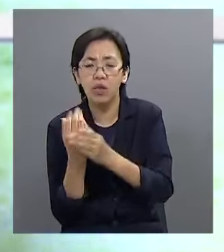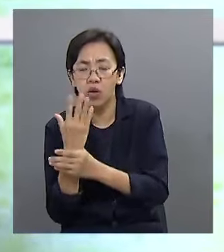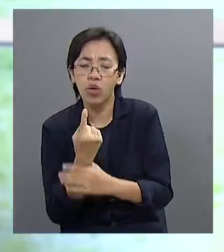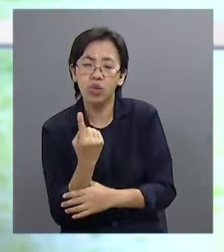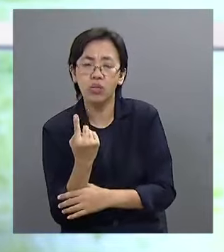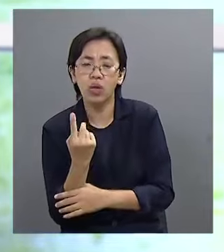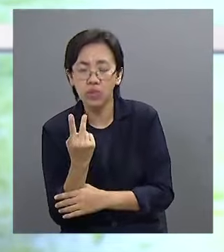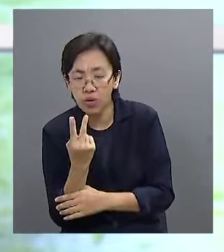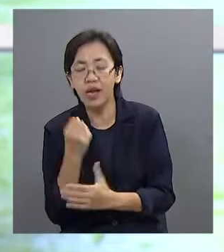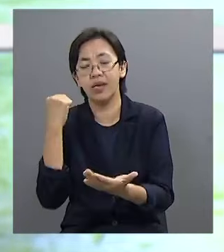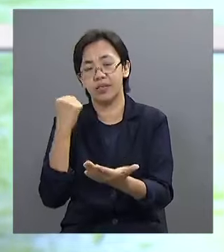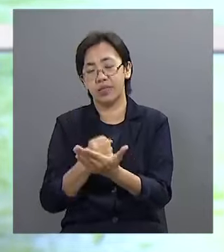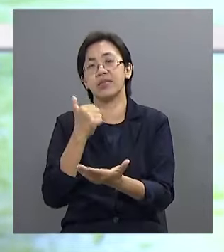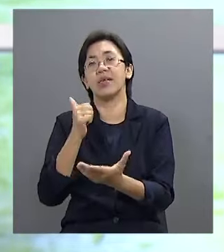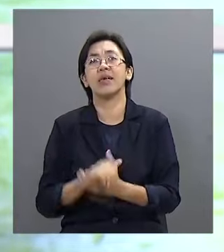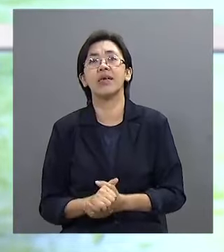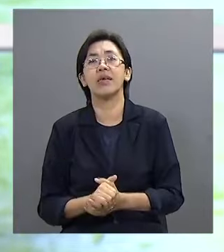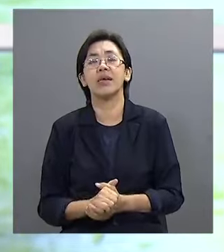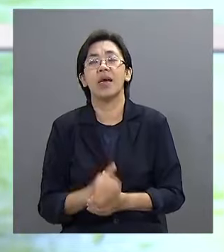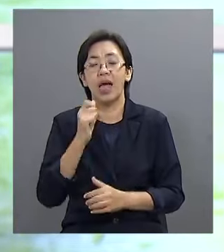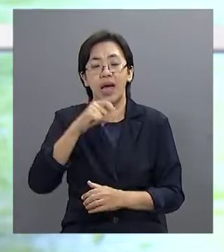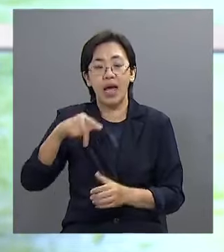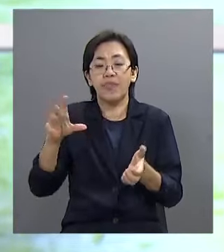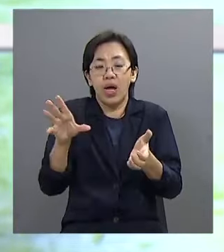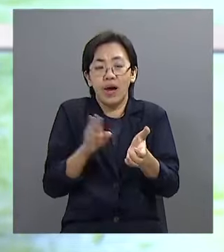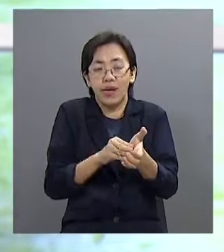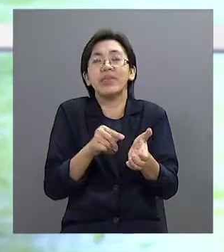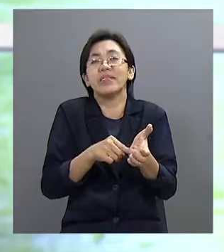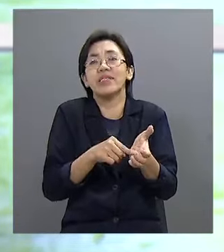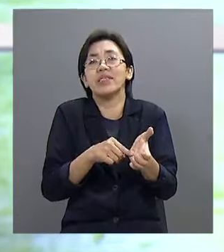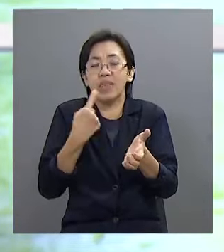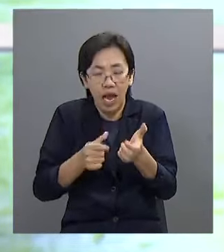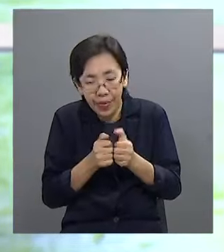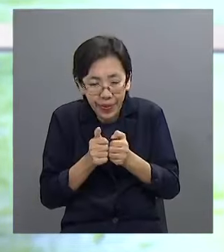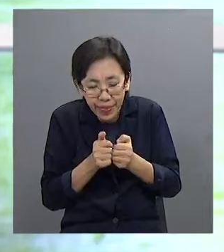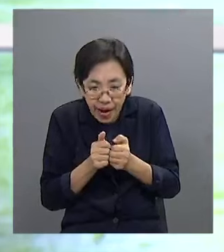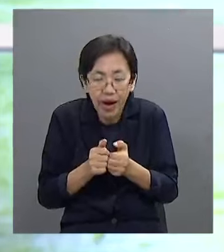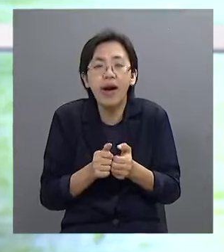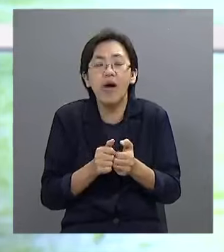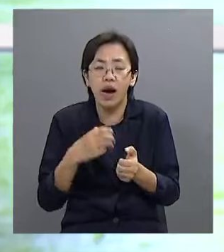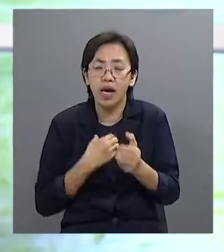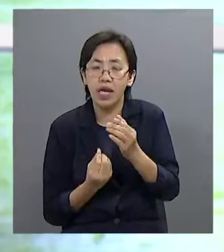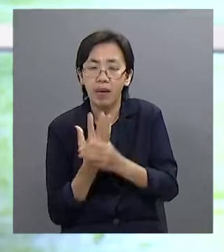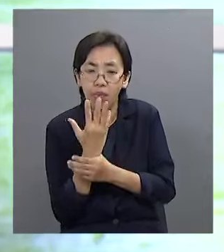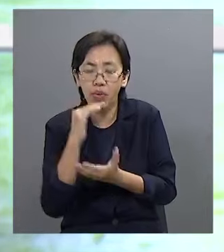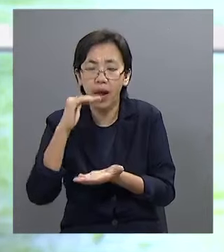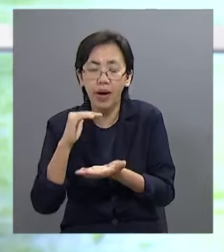ดแจ้งไปได้เลยเพียงดาวน์โหลดแอปพลิเคชันปลูกกันนะคะแล้วก็สามารถไปจดแจ้งว่าปลูกกี่ต้นอย่างไรแล้วก็จะได้รับเอกสารการจดแจ้